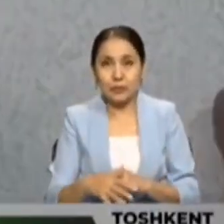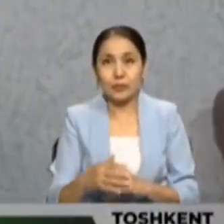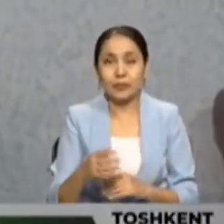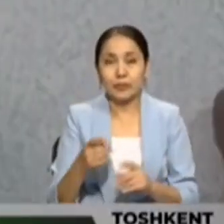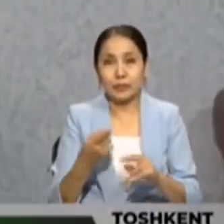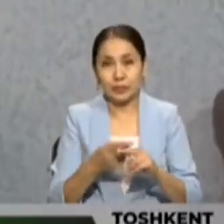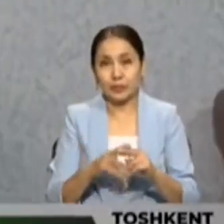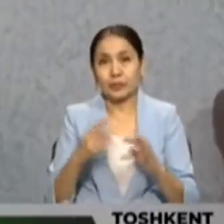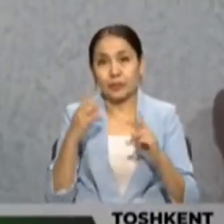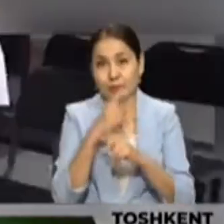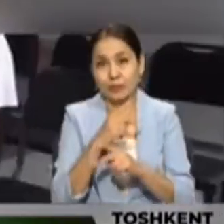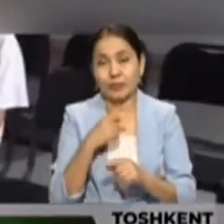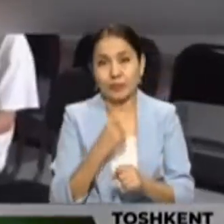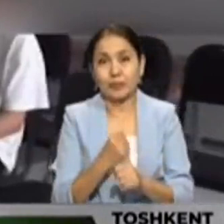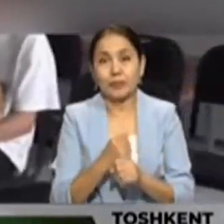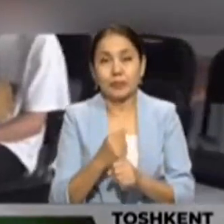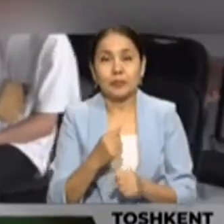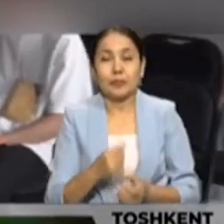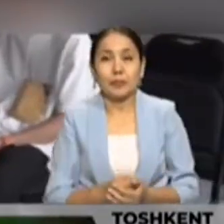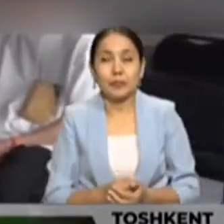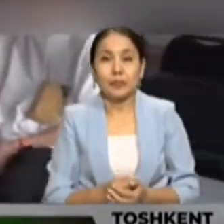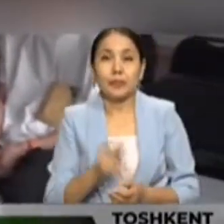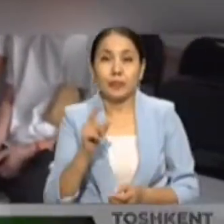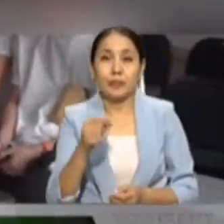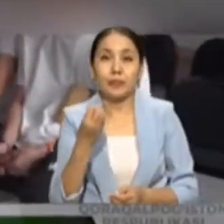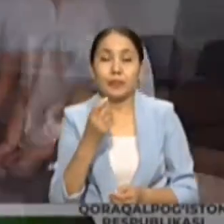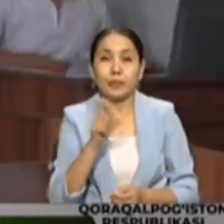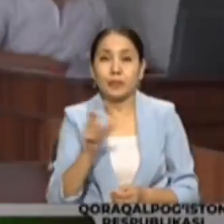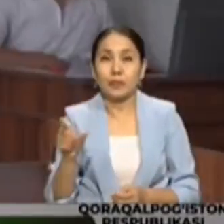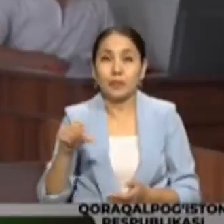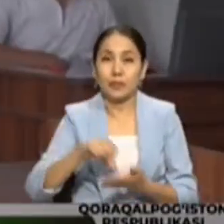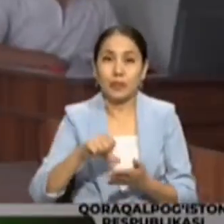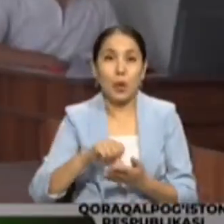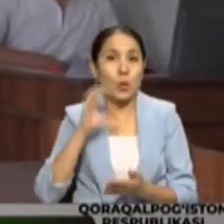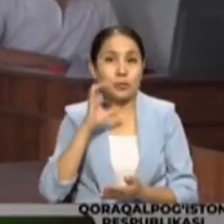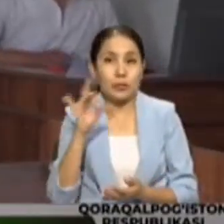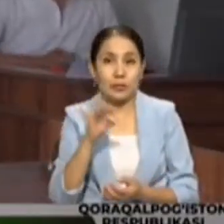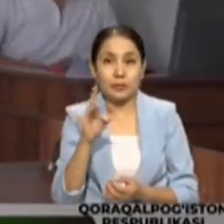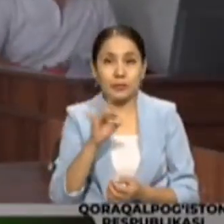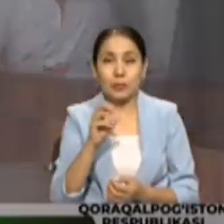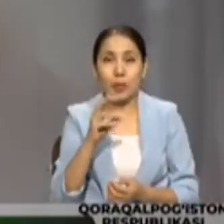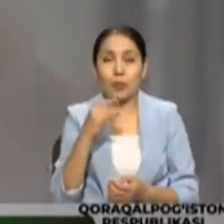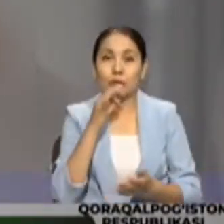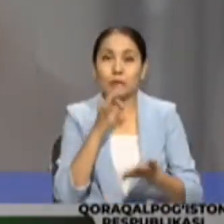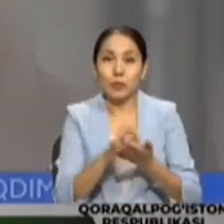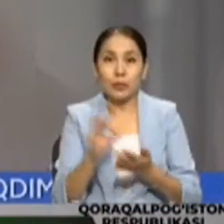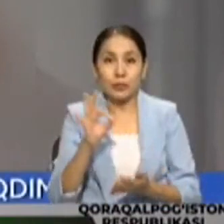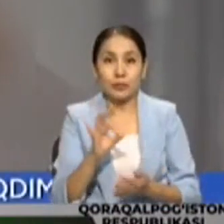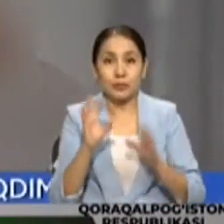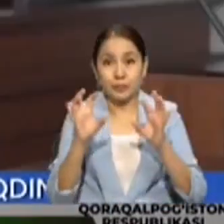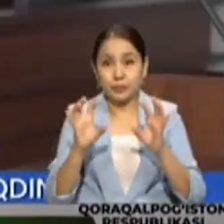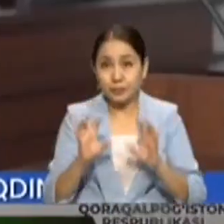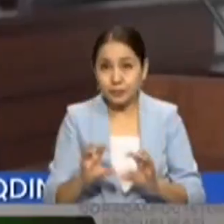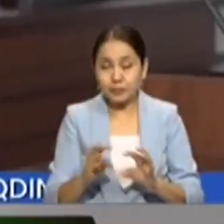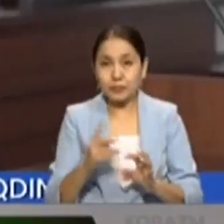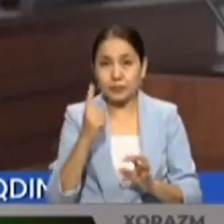qilgan ishimizdan afsusdamiz. Voqelikda ishtirok etgan qolgan fuqarolarga nisbatan O'zbekiston Respublikasi Ma'muriy javobgarlik to'g'risidagi